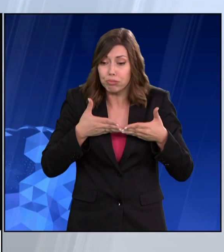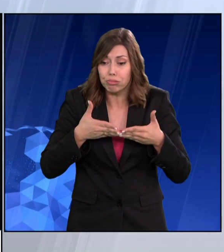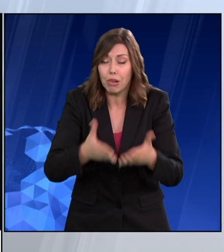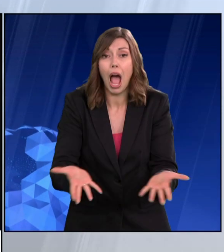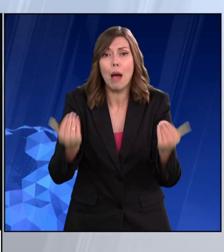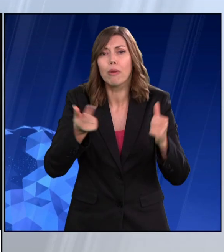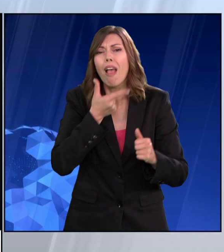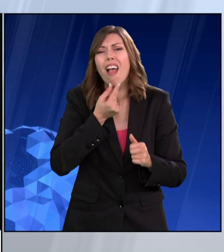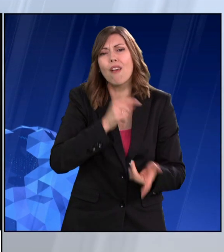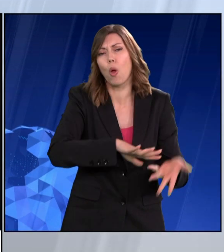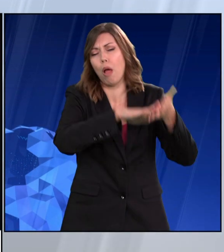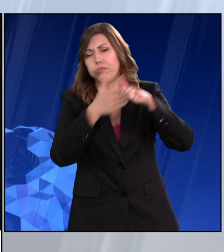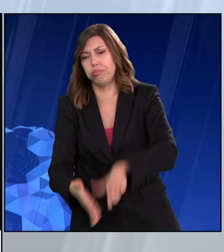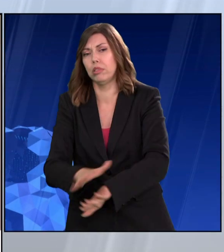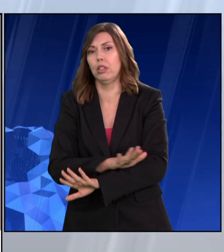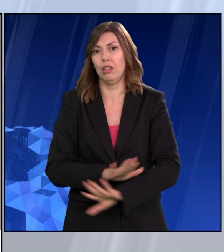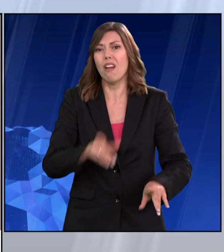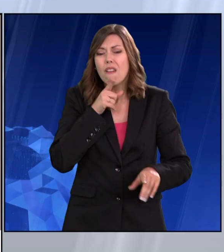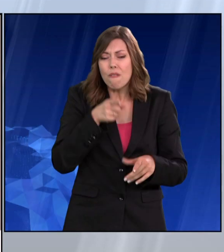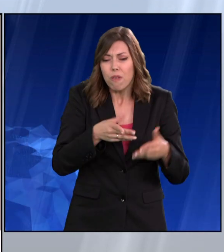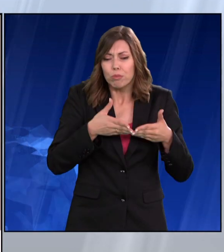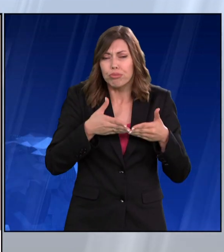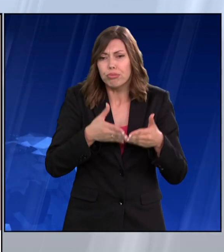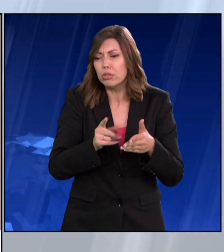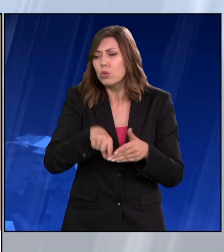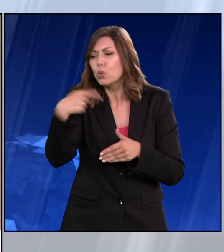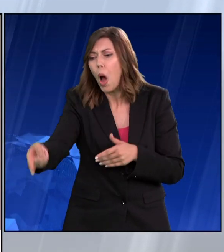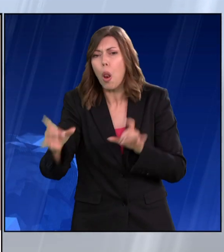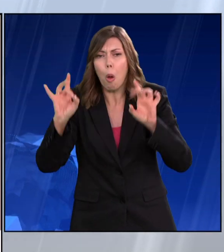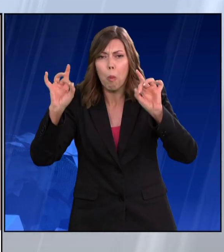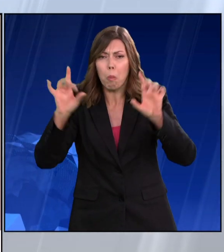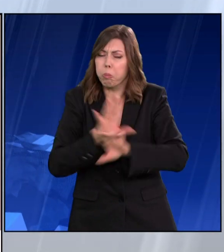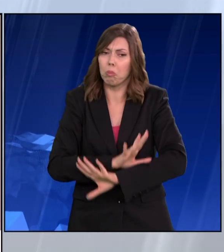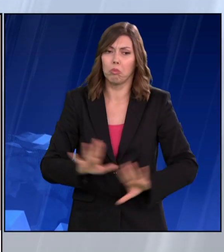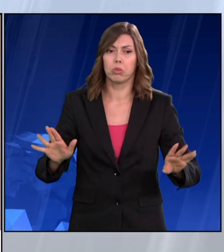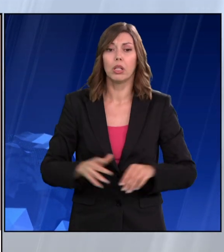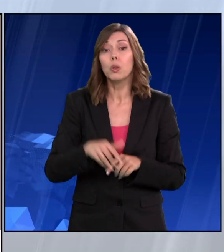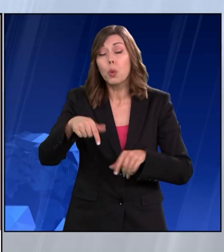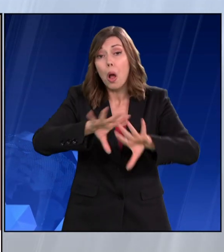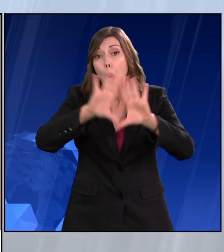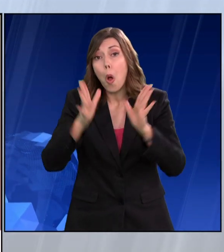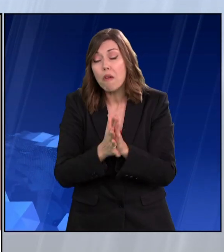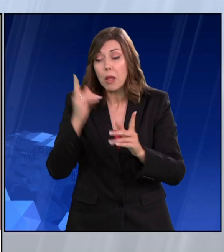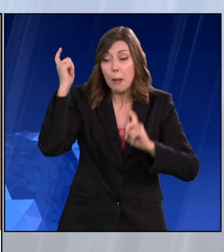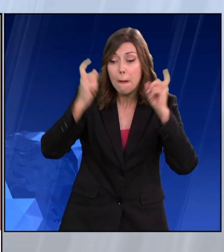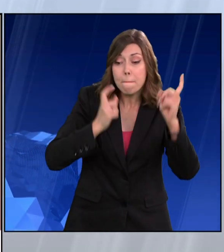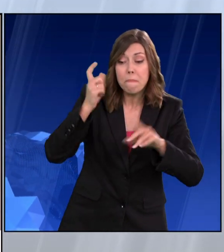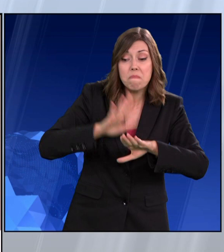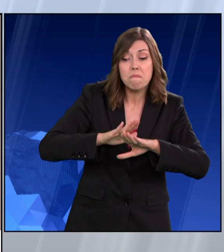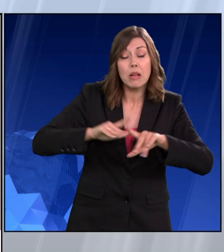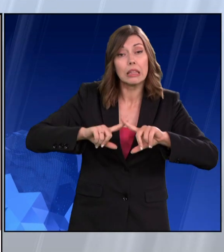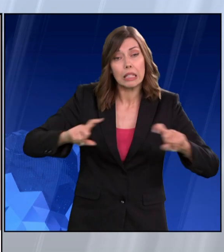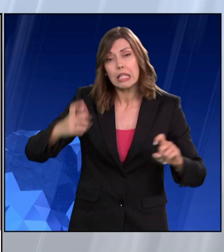κάνει. Δεν έτρεχε. Ερωτήματα για τα αίτια και τις ευθύνες που οδήγησαν στην τραγωδία έθεσε από την Καλαμάτα ο